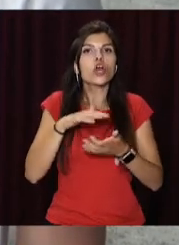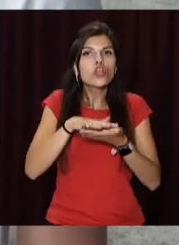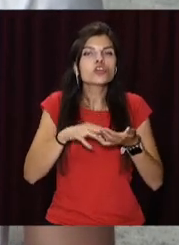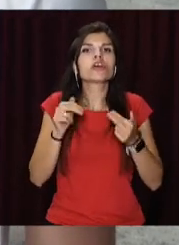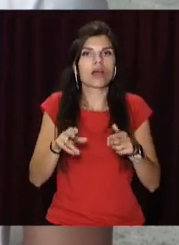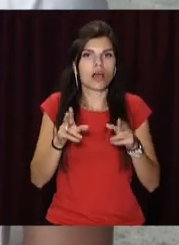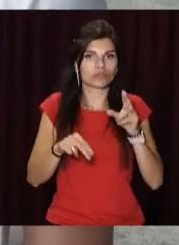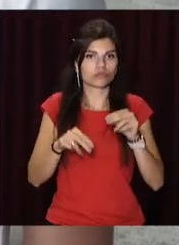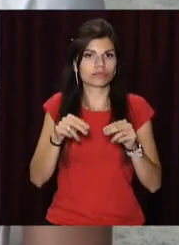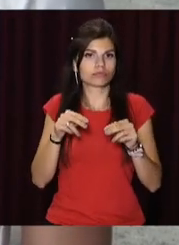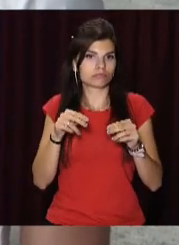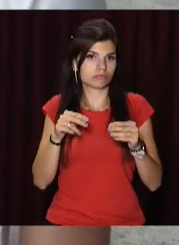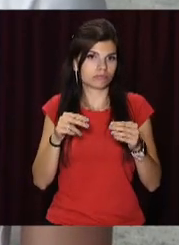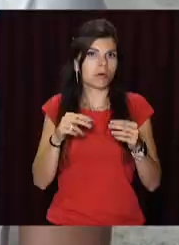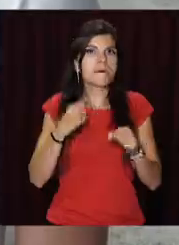його